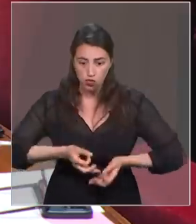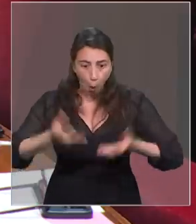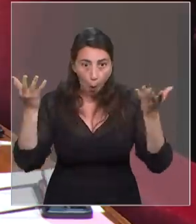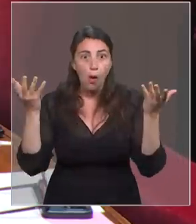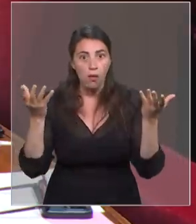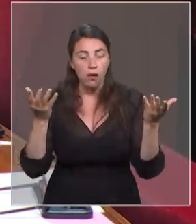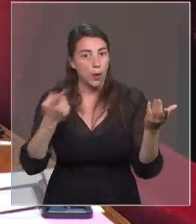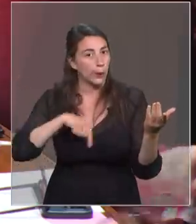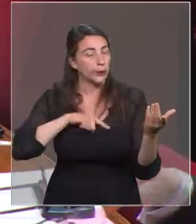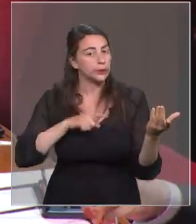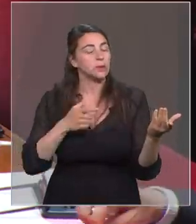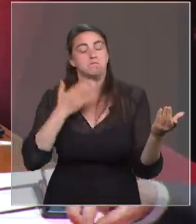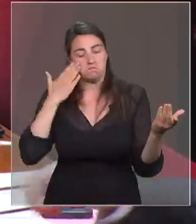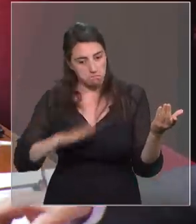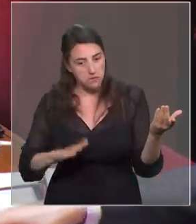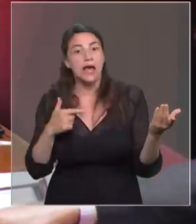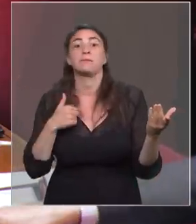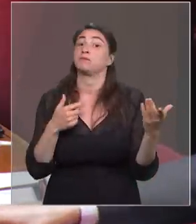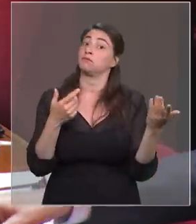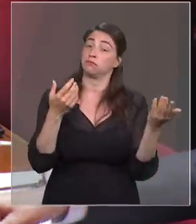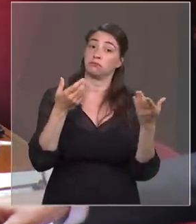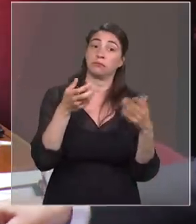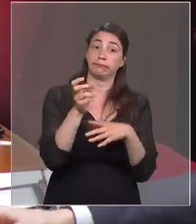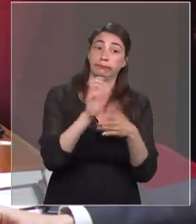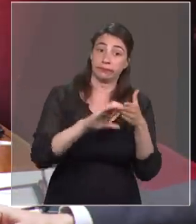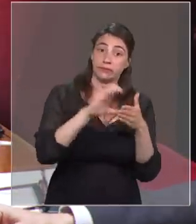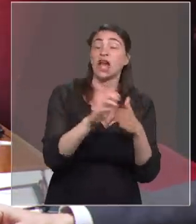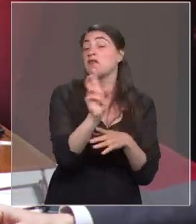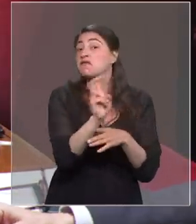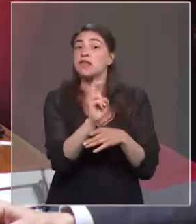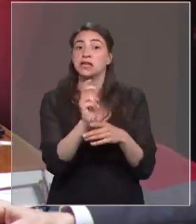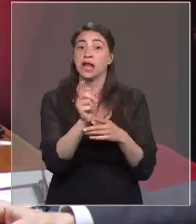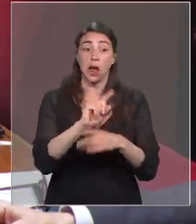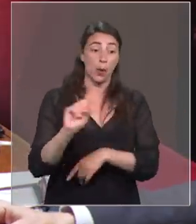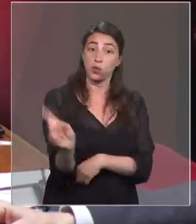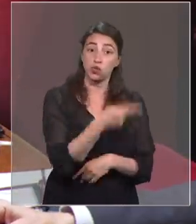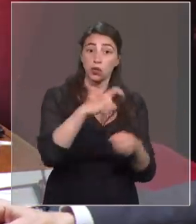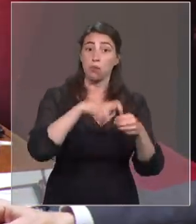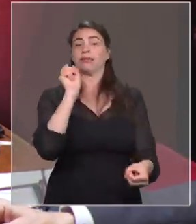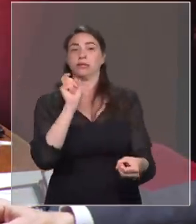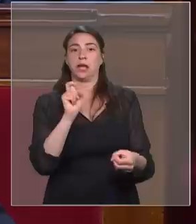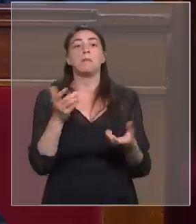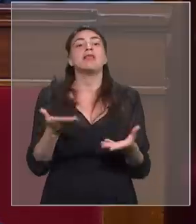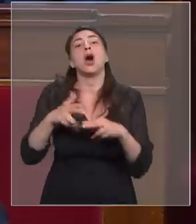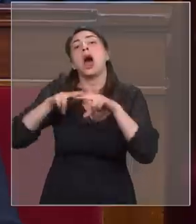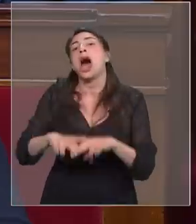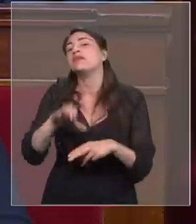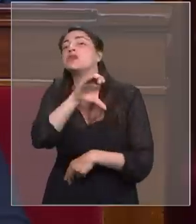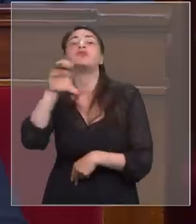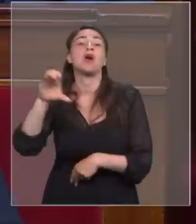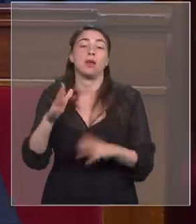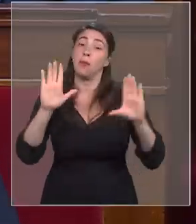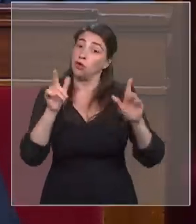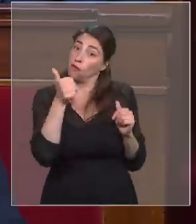cartes vitales ont été désactivées, qu'aujourd'hui, il en reste quelques centaines, mais vous avez un pouvoir de contrôle, donc